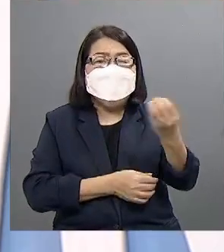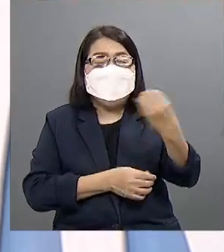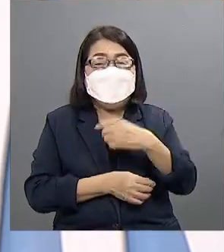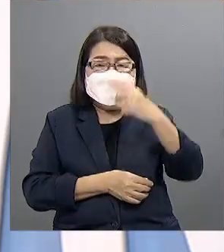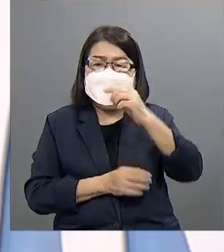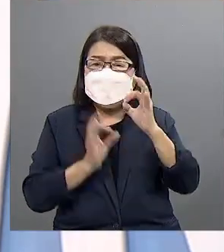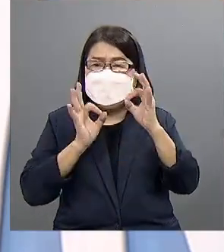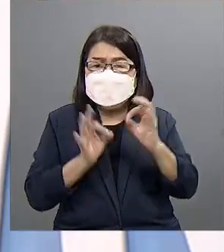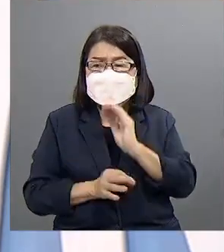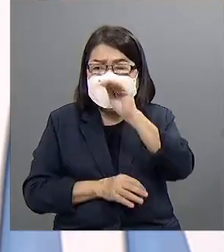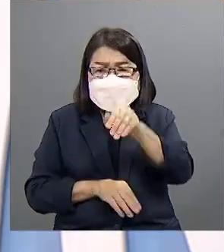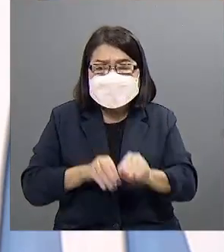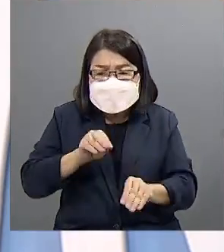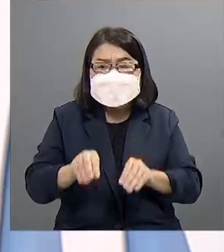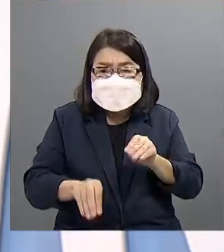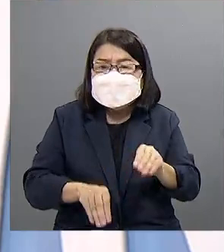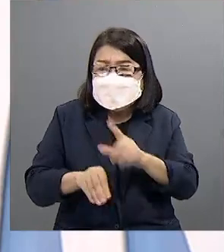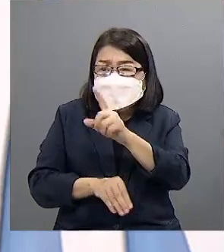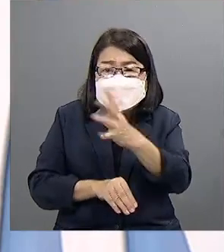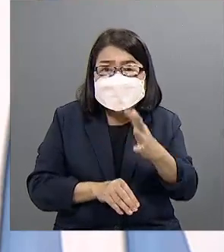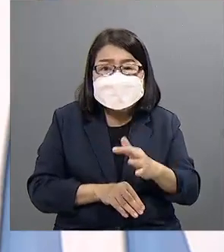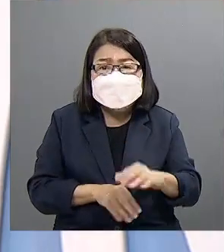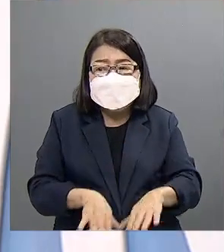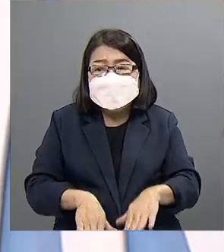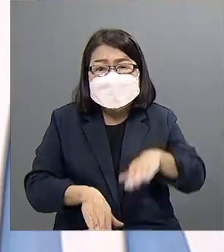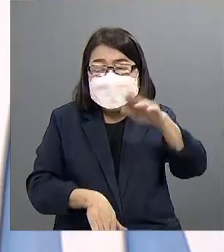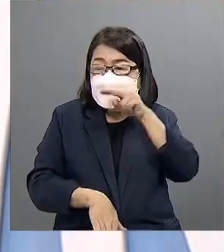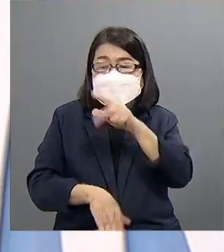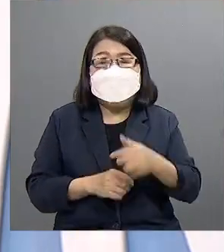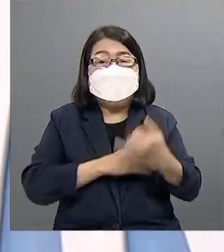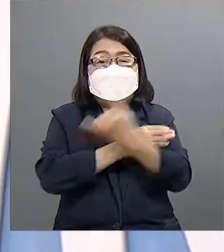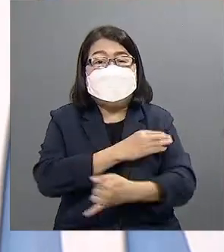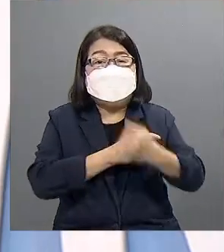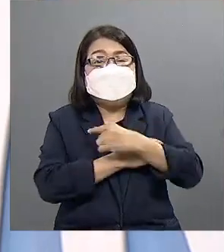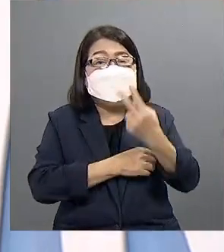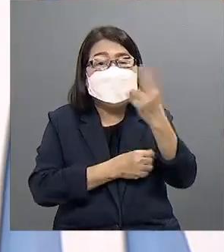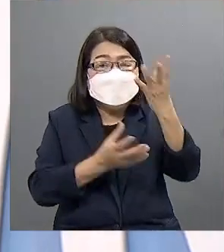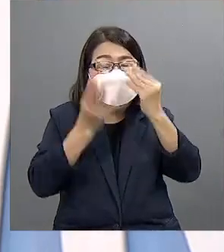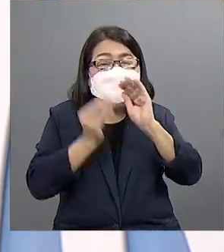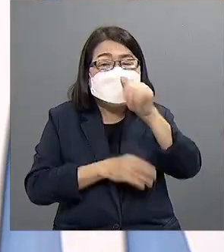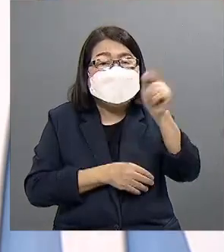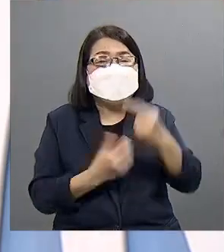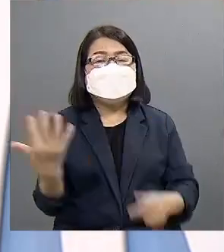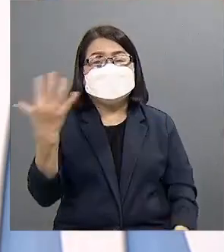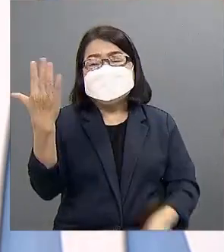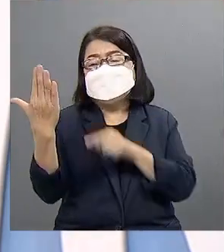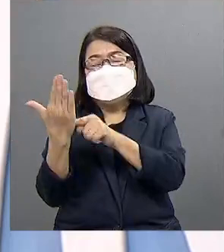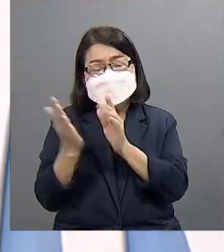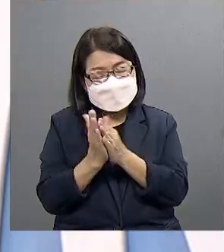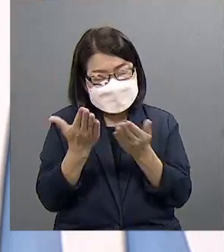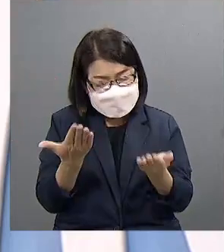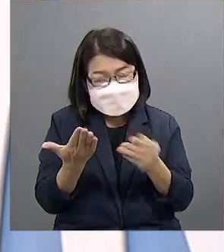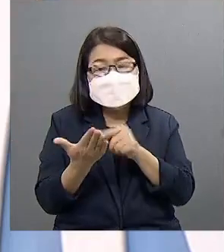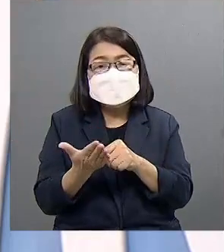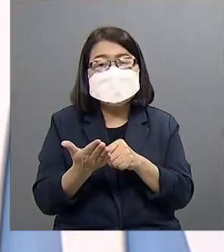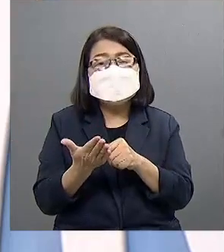ให้ลูกให้หลานได้เห็นอยู่เพราะในบางประเทศนั้นเด็กๆจะเรียนรู้เรื่องของช้างก็เป็นเพียงการเรียนรู้ผ่านหนังสือหรือว่าคลิปวิดีโอเท่านั้นเอง